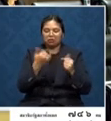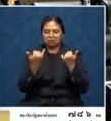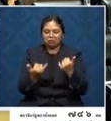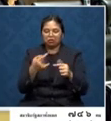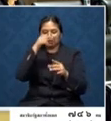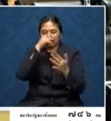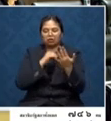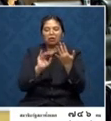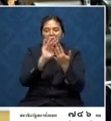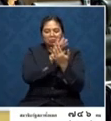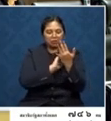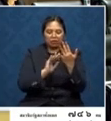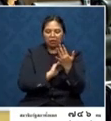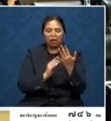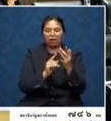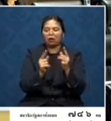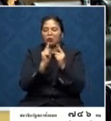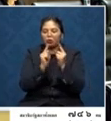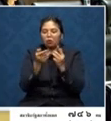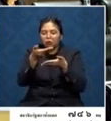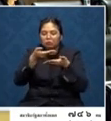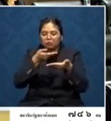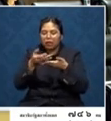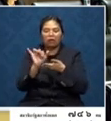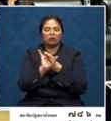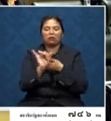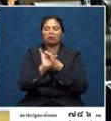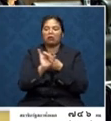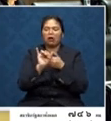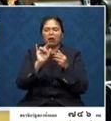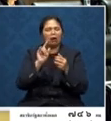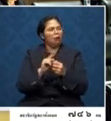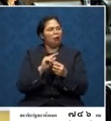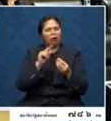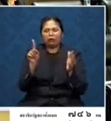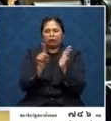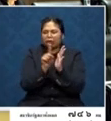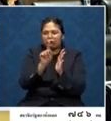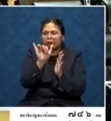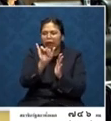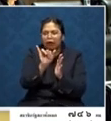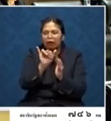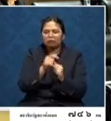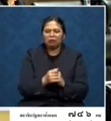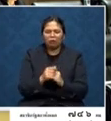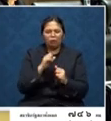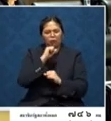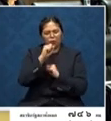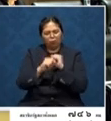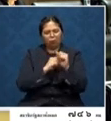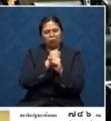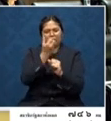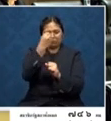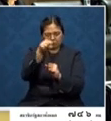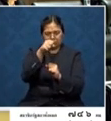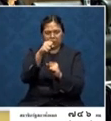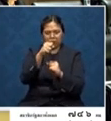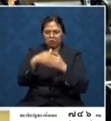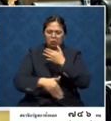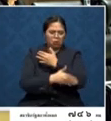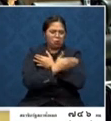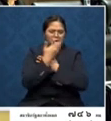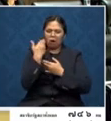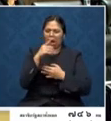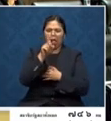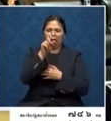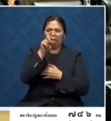ฉันอภิปรายอยู่ยังไม่ได้เริ่มการเจรจารอบแรกเลยเท่ากับว่าเกือบ10ปีที่ผ่านมาไทยเสียโอกาสมหาศาลในเวที